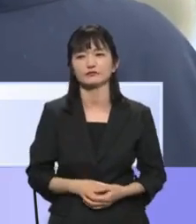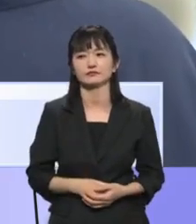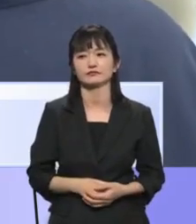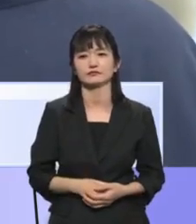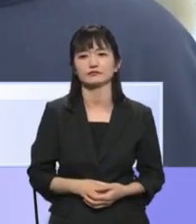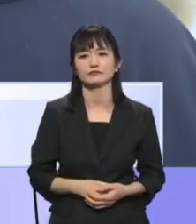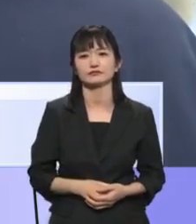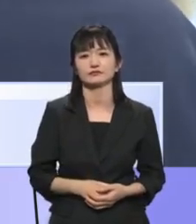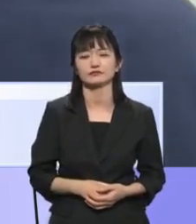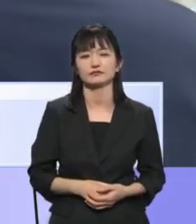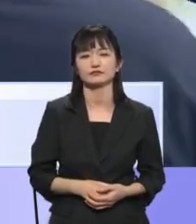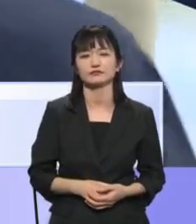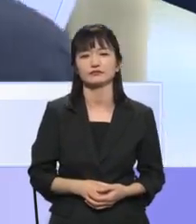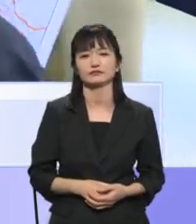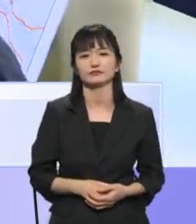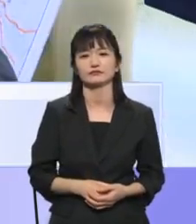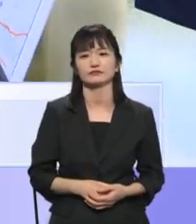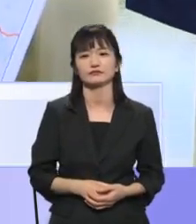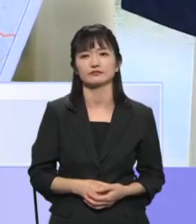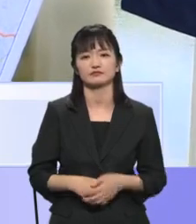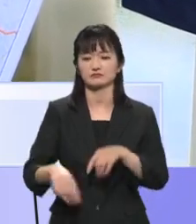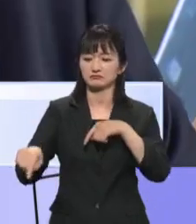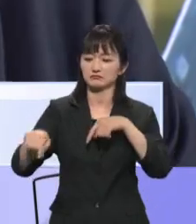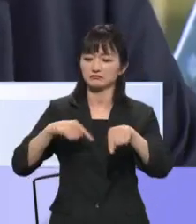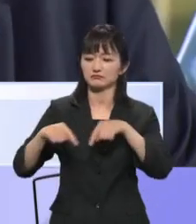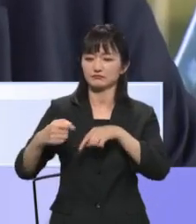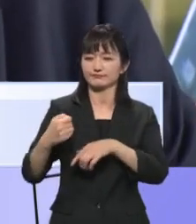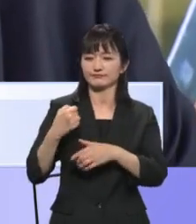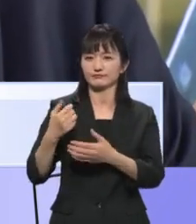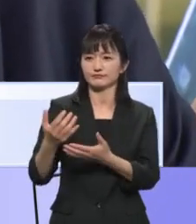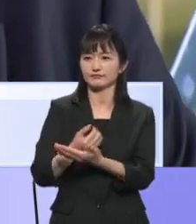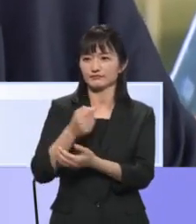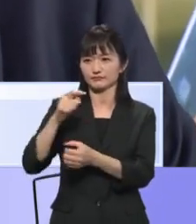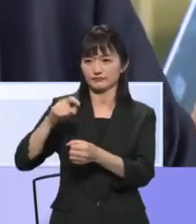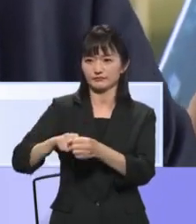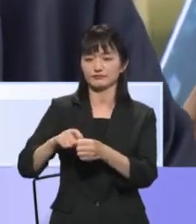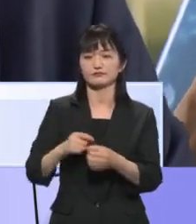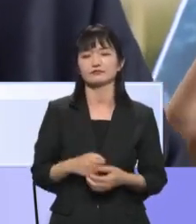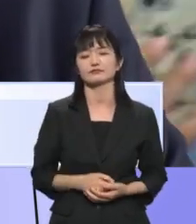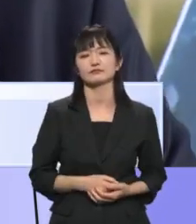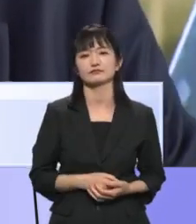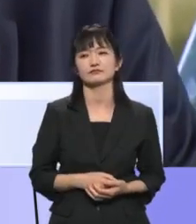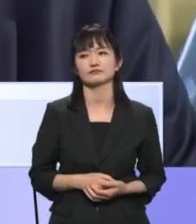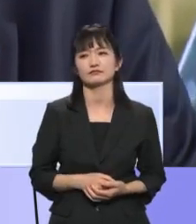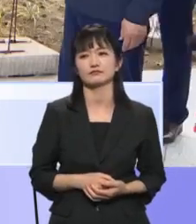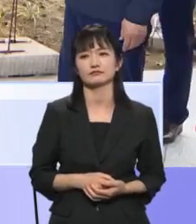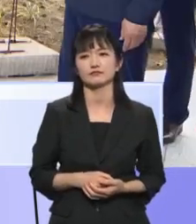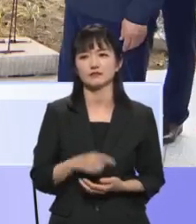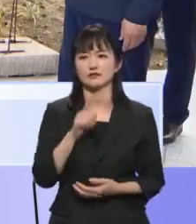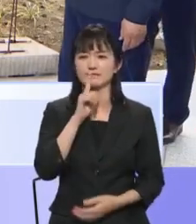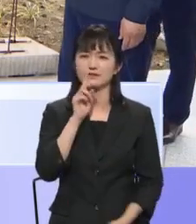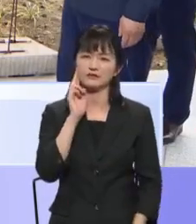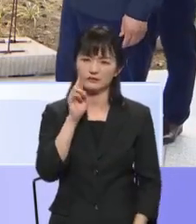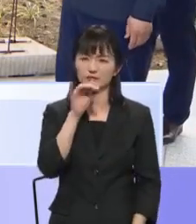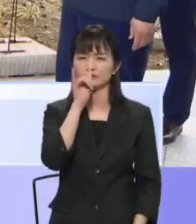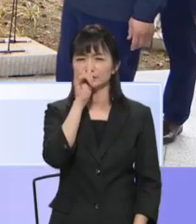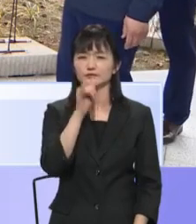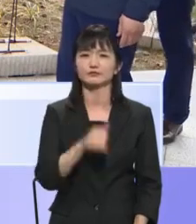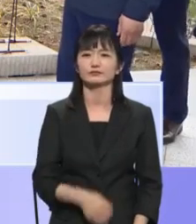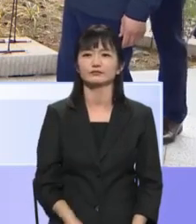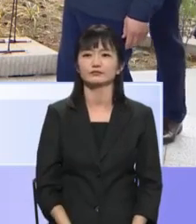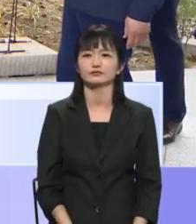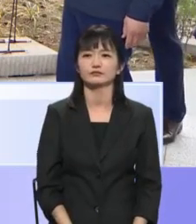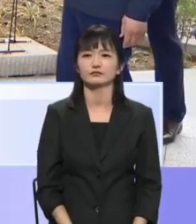그런 상황이기 때문에 아마 정치적 입지를 다지기 위한 윤희숙원대로 그럴 수 있겠지만 중요한 건